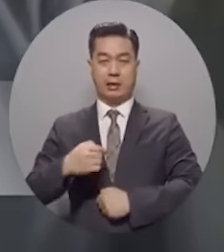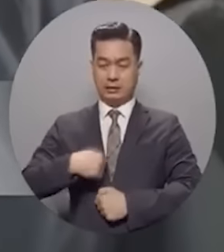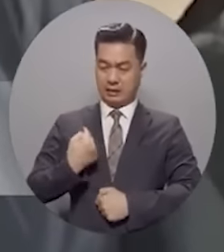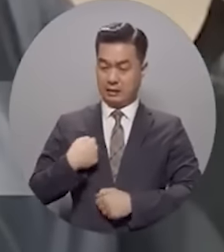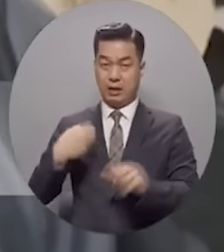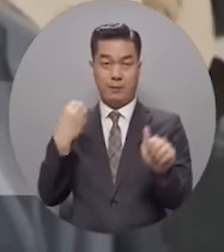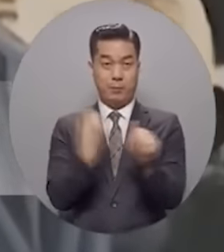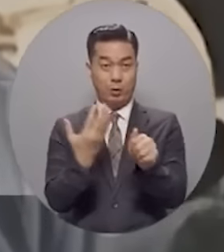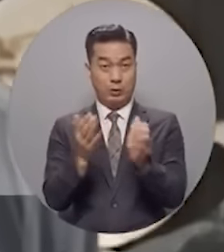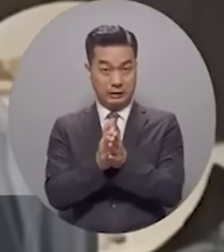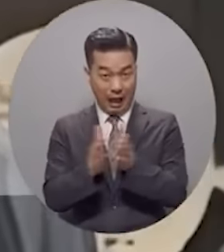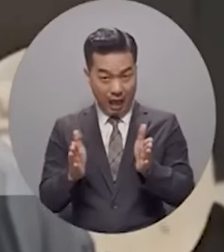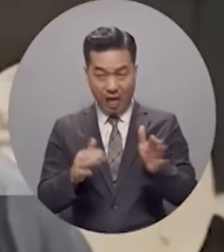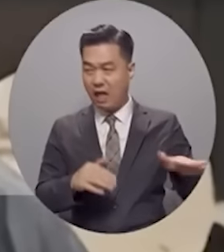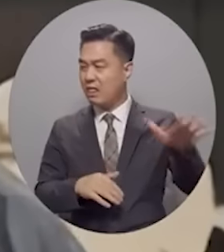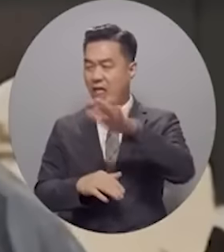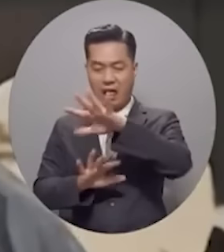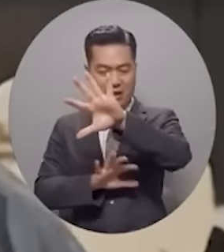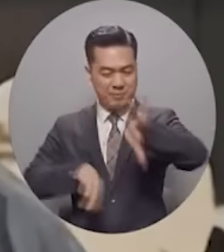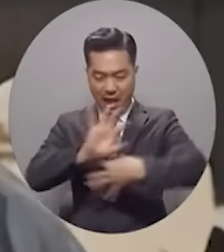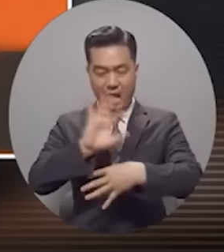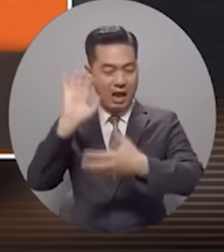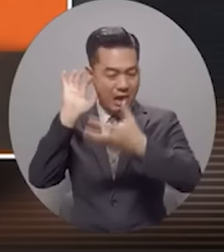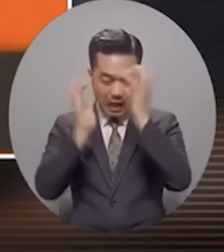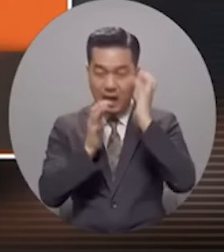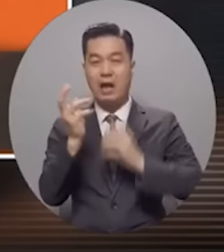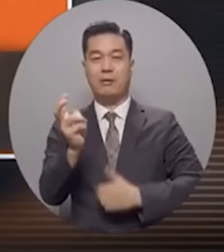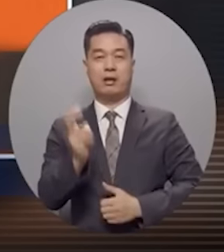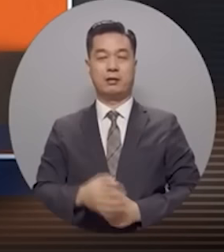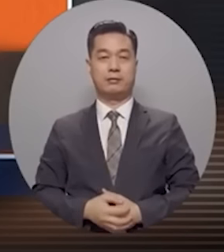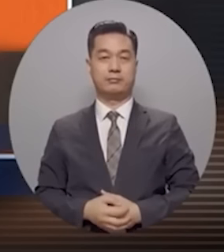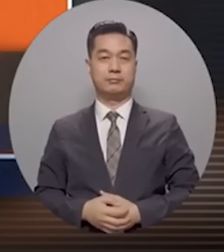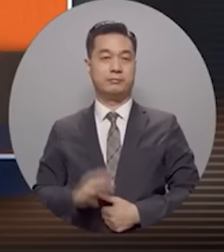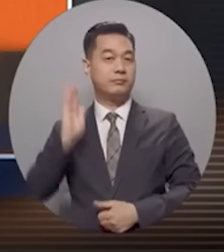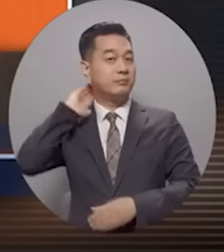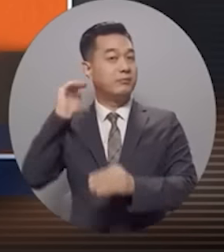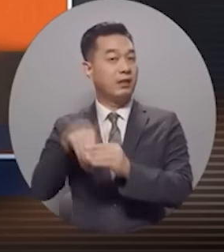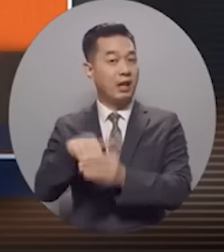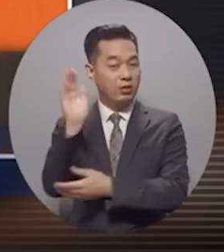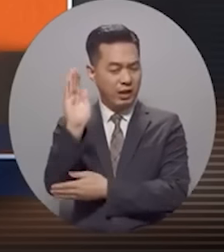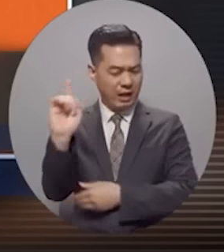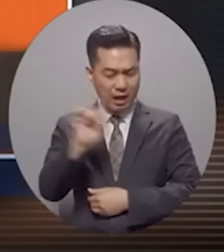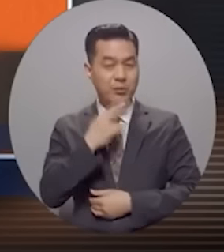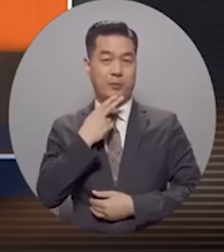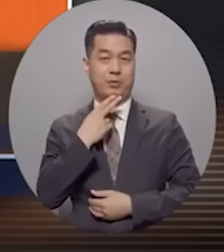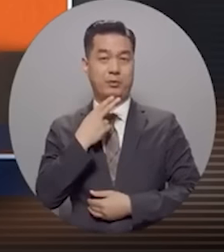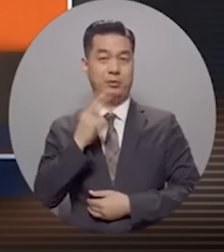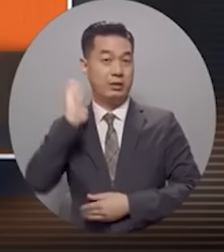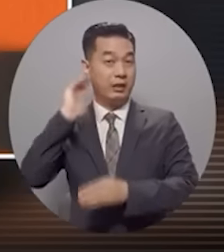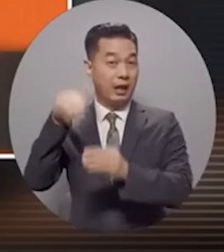폭로를 시작하면 모두가 뒤집어질 것이라고 했습니다. 대선 얘기를 하나도 안 했어요. 대선 얘기하면 다 뒤집어질 건데.